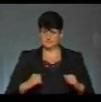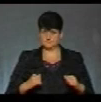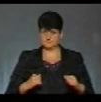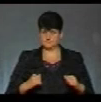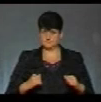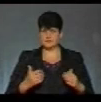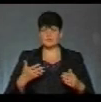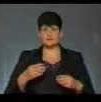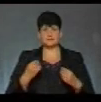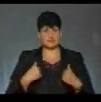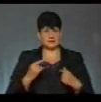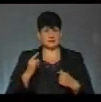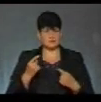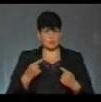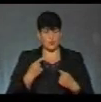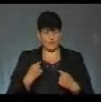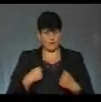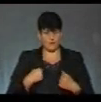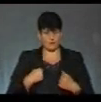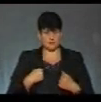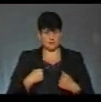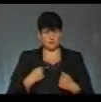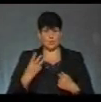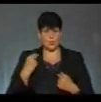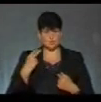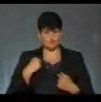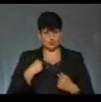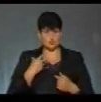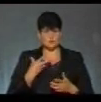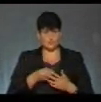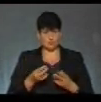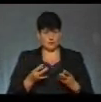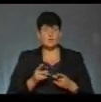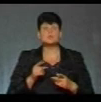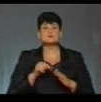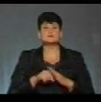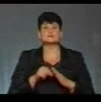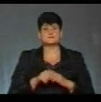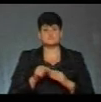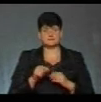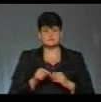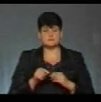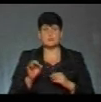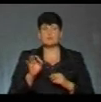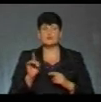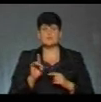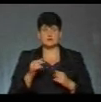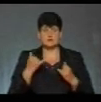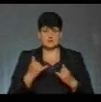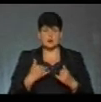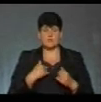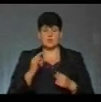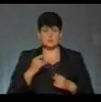значить, дитина мені це говорить, озвучує свою потребу. Що за цими словами стоїть? Так? Про що зараз моя дитина